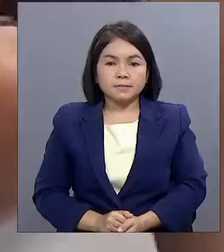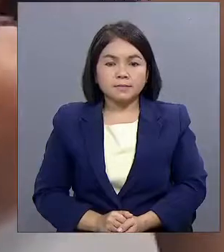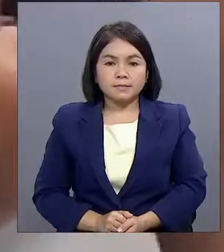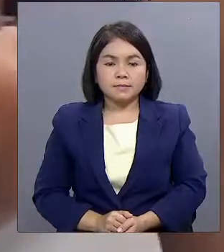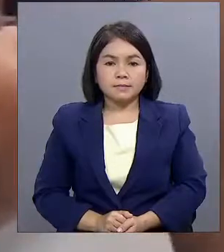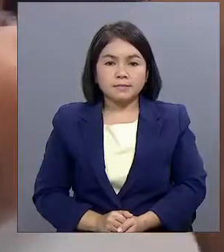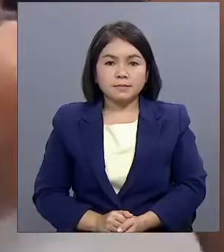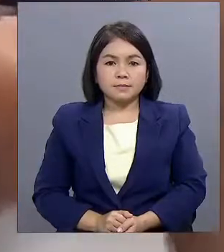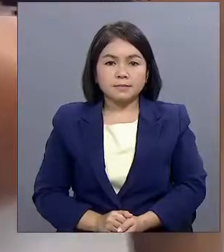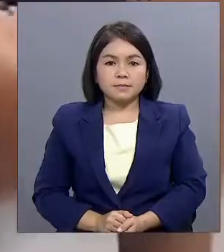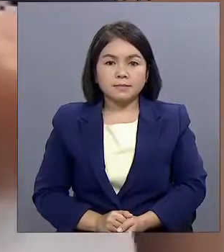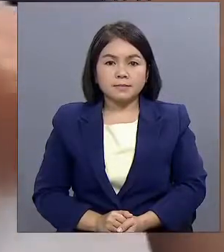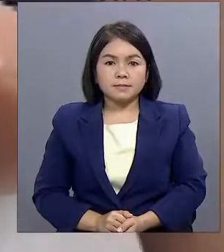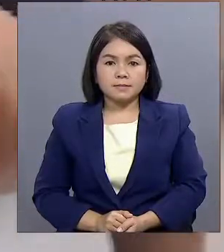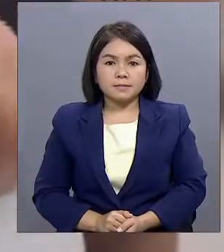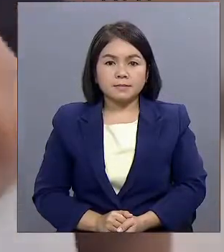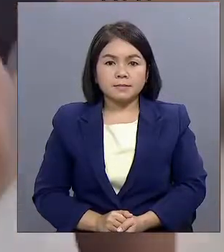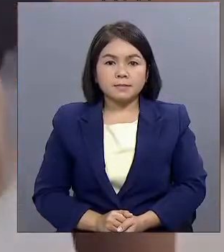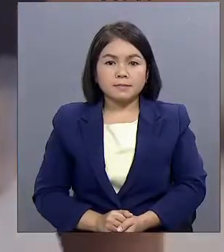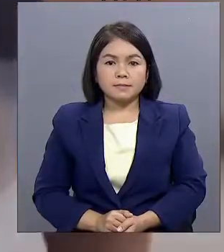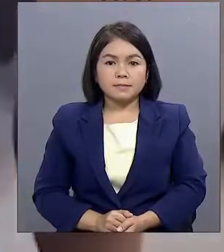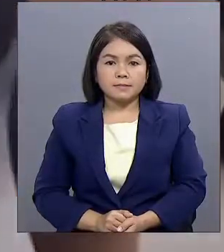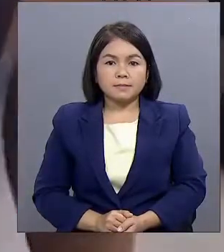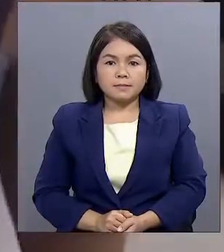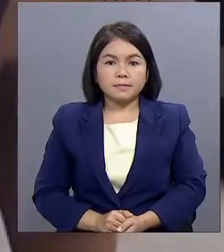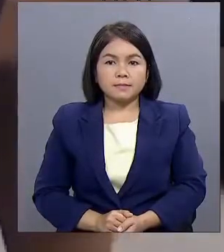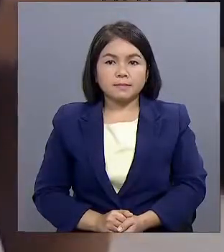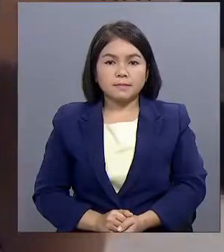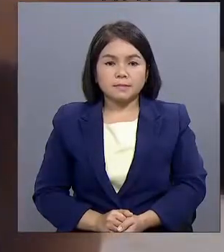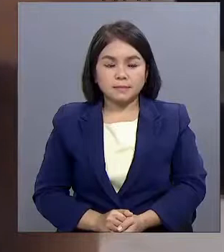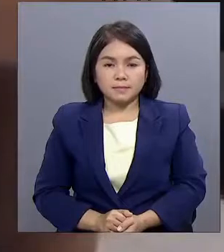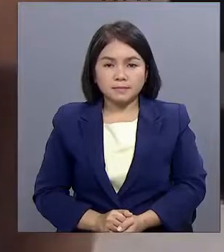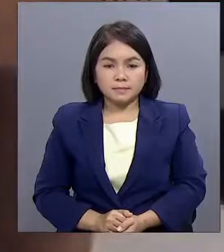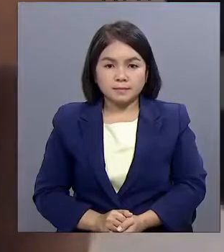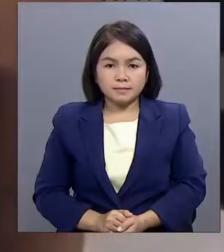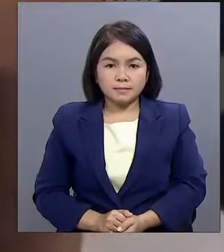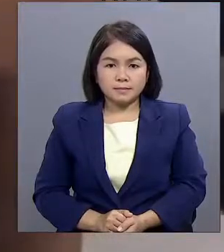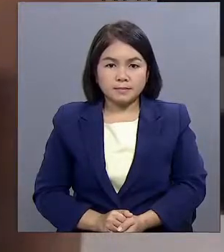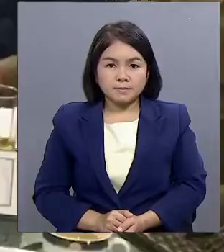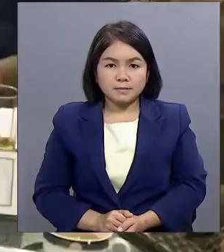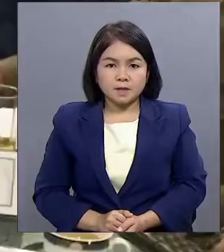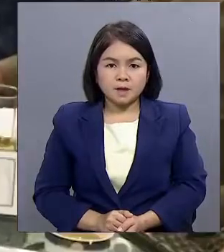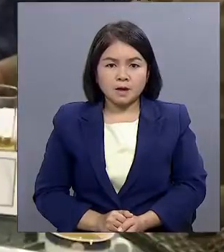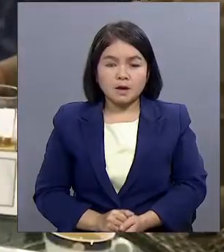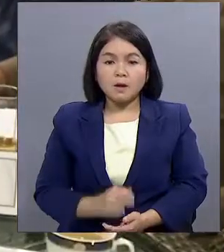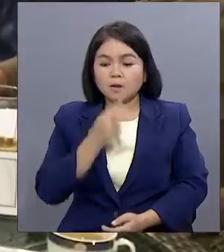แล้วปอกยังมีชีวิตอยู่นี่ใจ